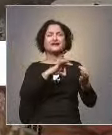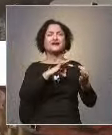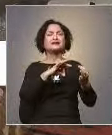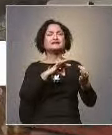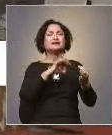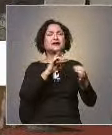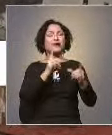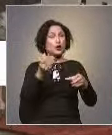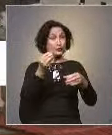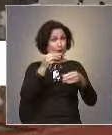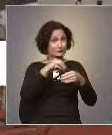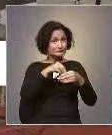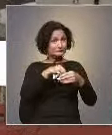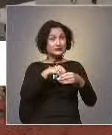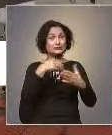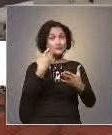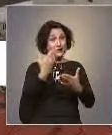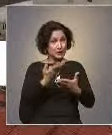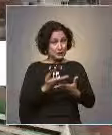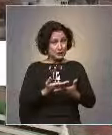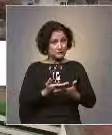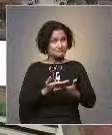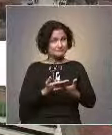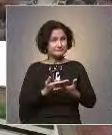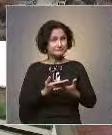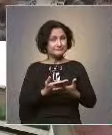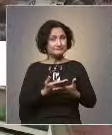в който ще предложим